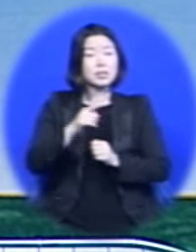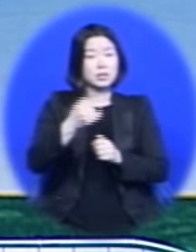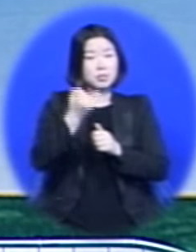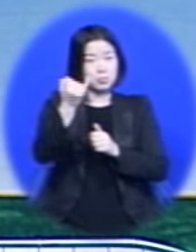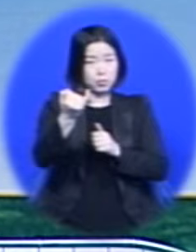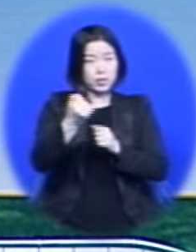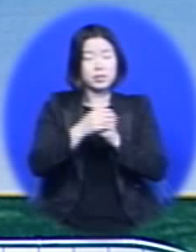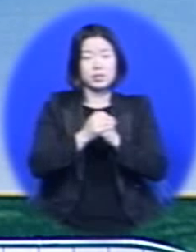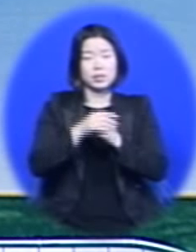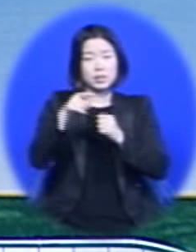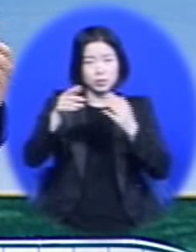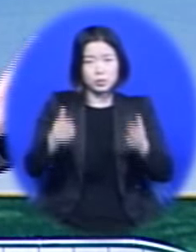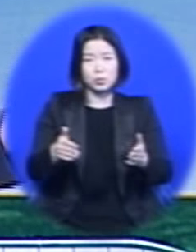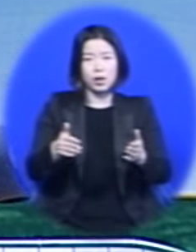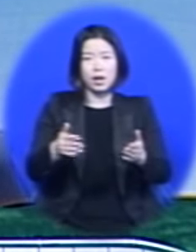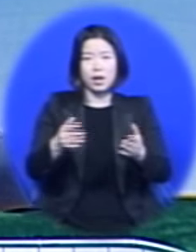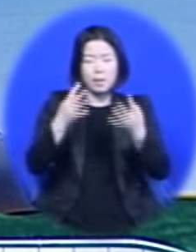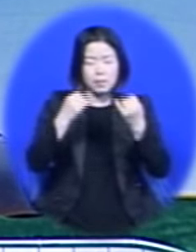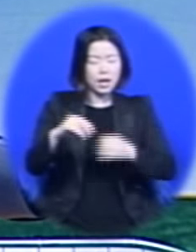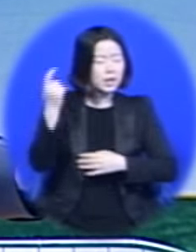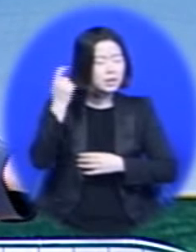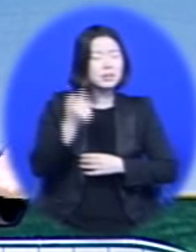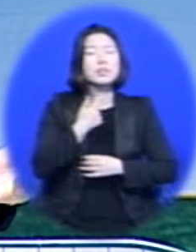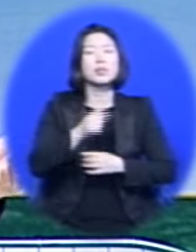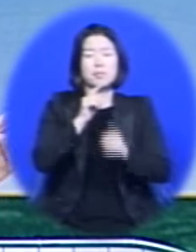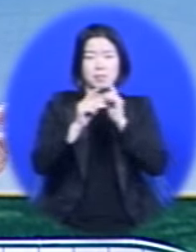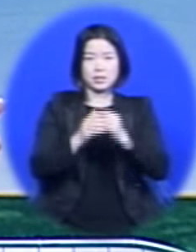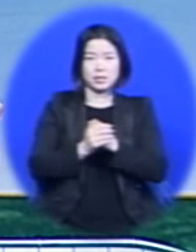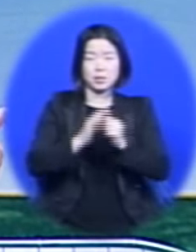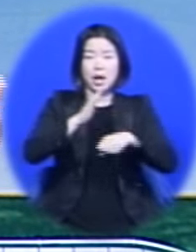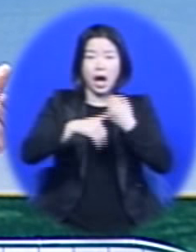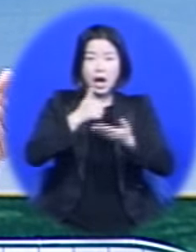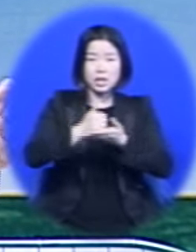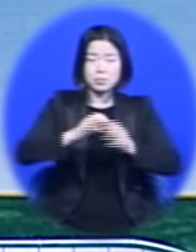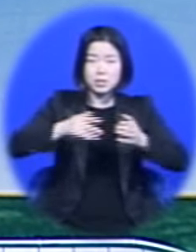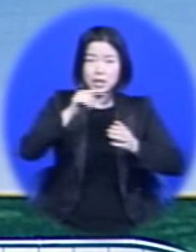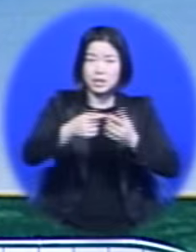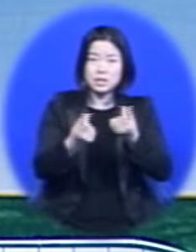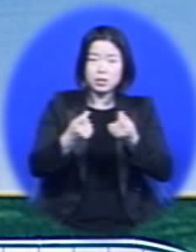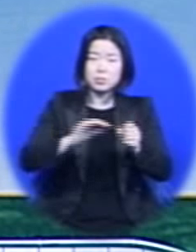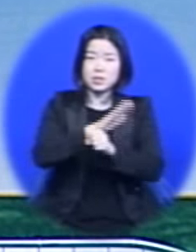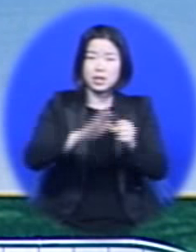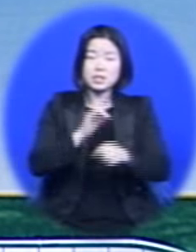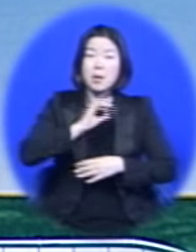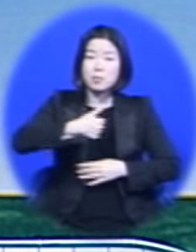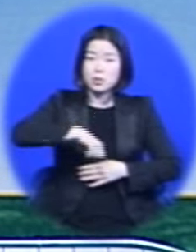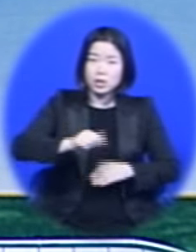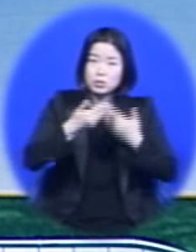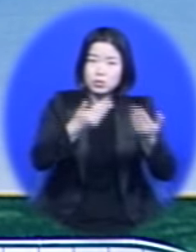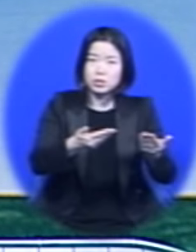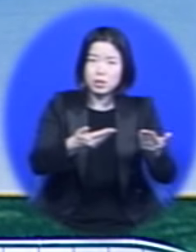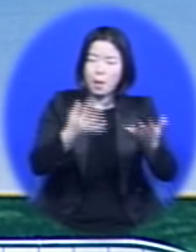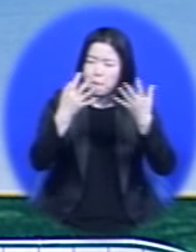부인은 그동안에 수도 없이 들었던 말씀이 하나님이 세상을 이처럼 사랑하사 독생자를 주셨으니 그